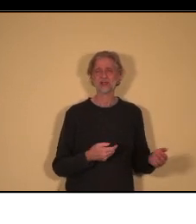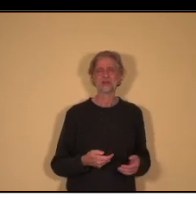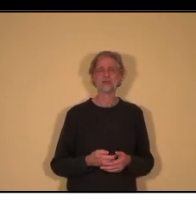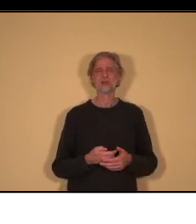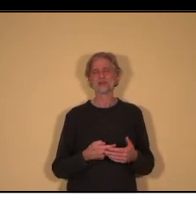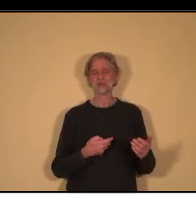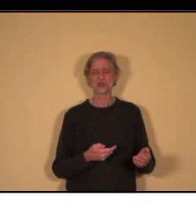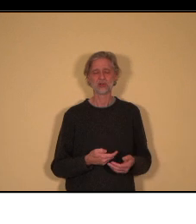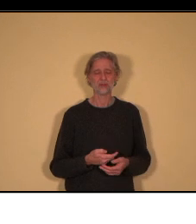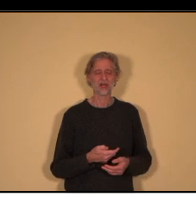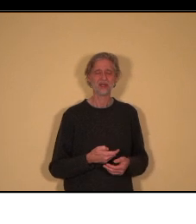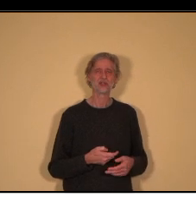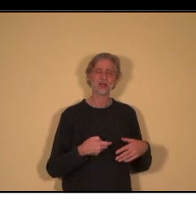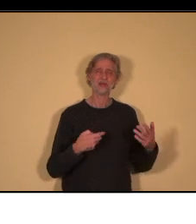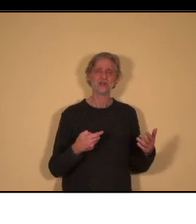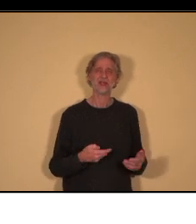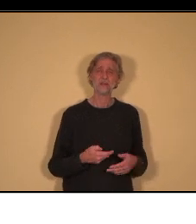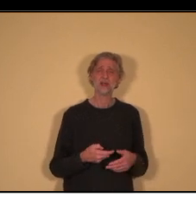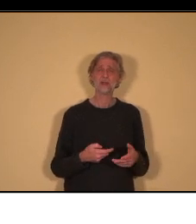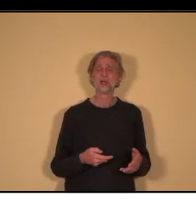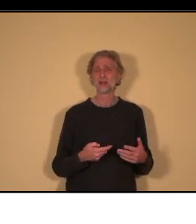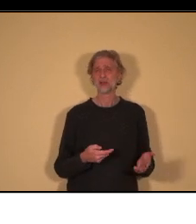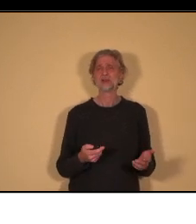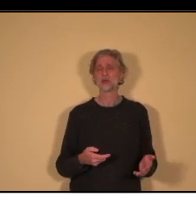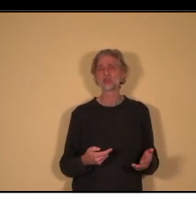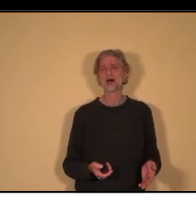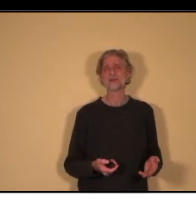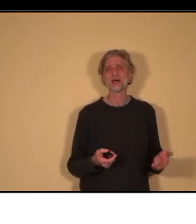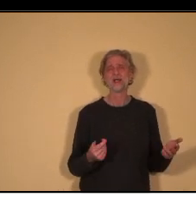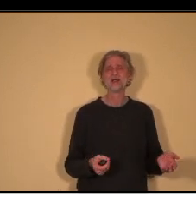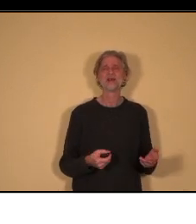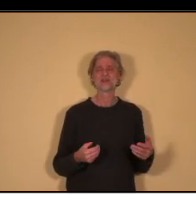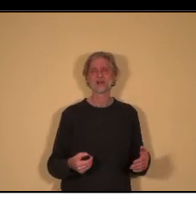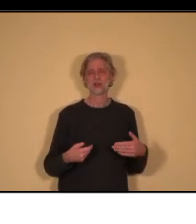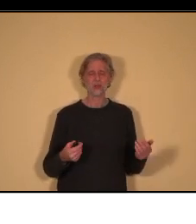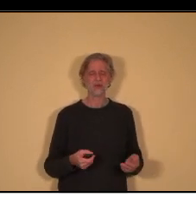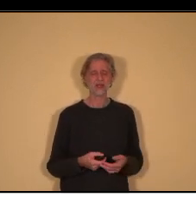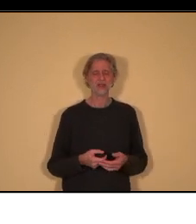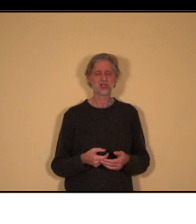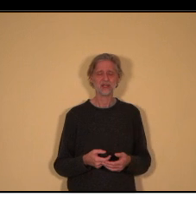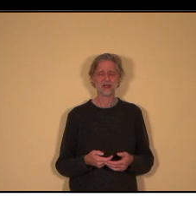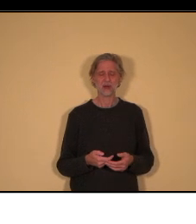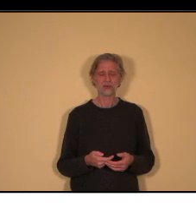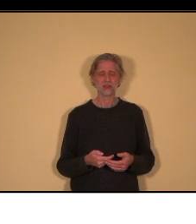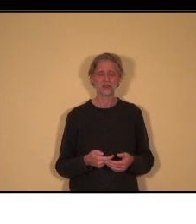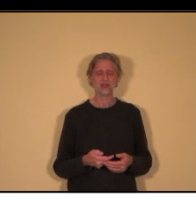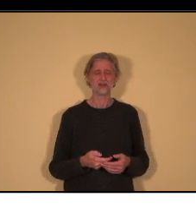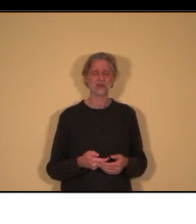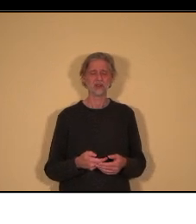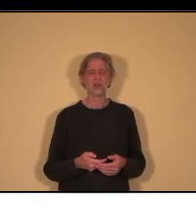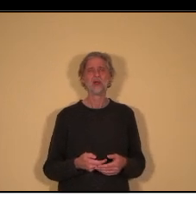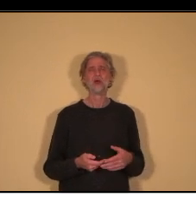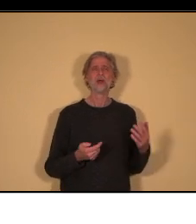passiert. Deswegen wurden diese Versuche dort auch wieder eingestellt, weil diese Erdbeben tatsächlich so stark waren, dass dadurch oberflächliche Schäden